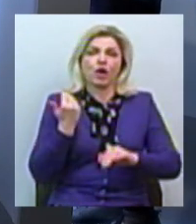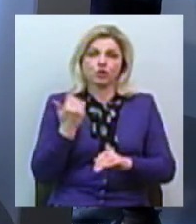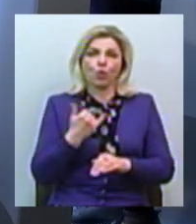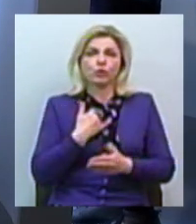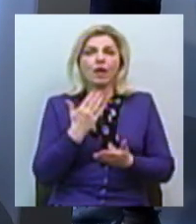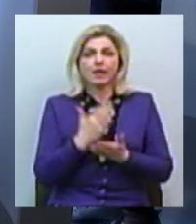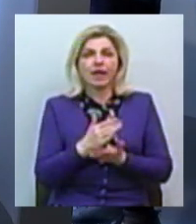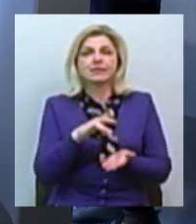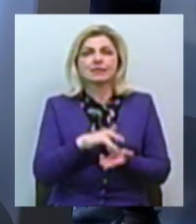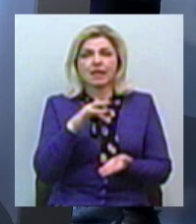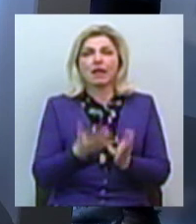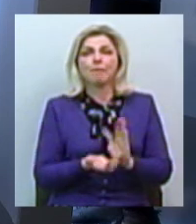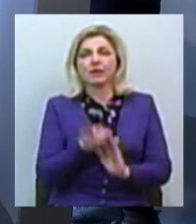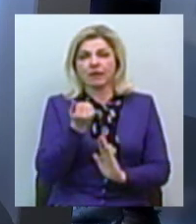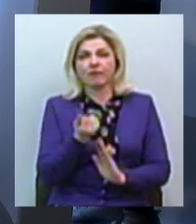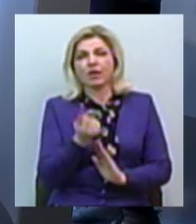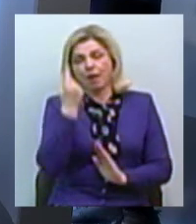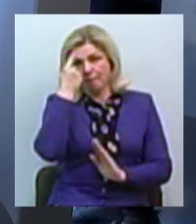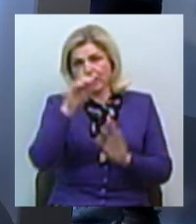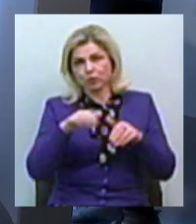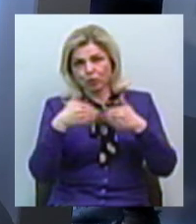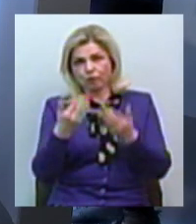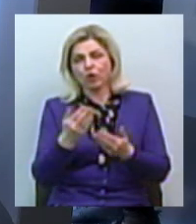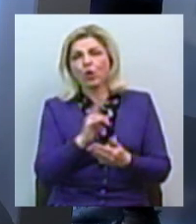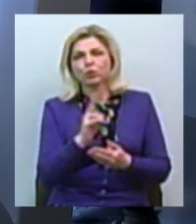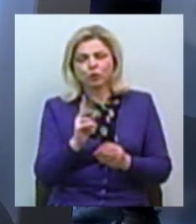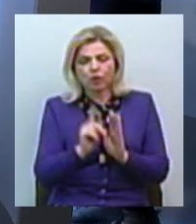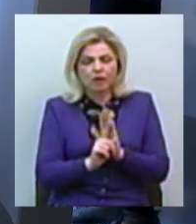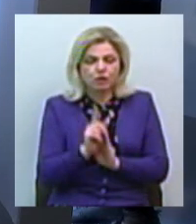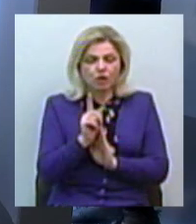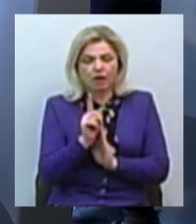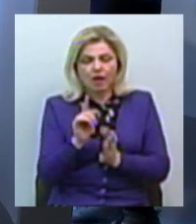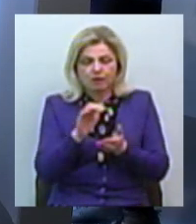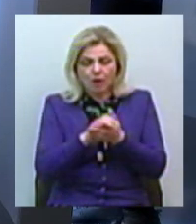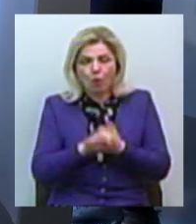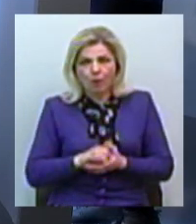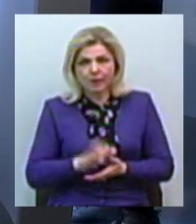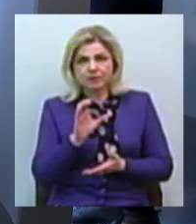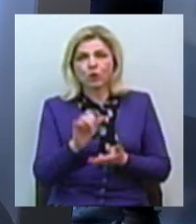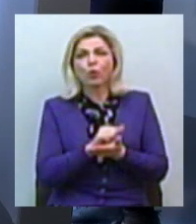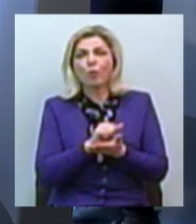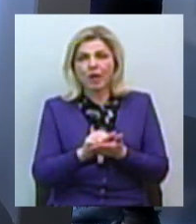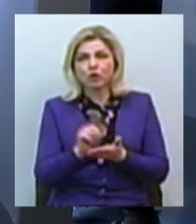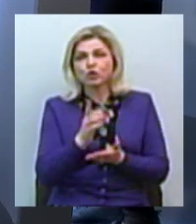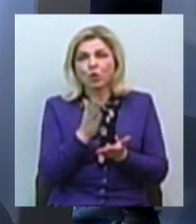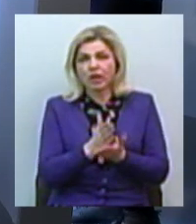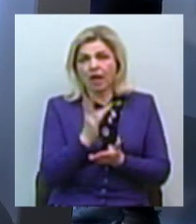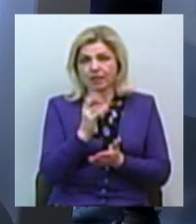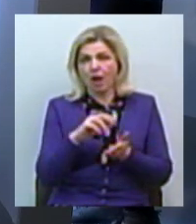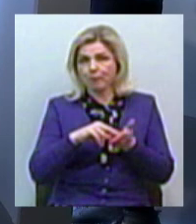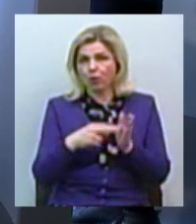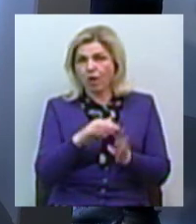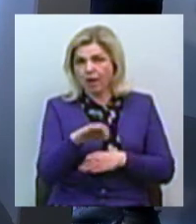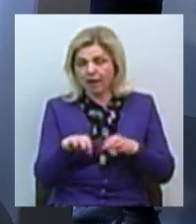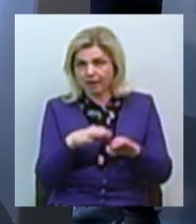підтримки стартапів. Це люди, які вступно аналізують всі документи, які є у проєкту, допомагають